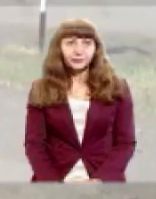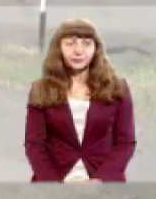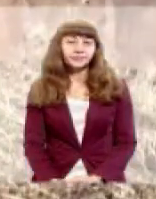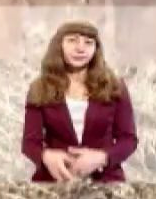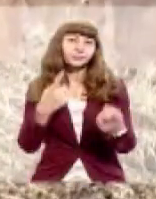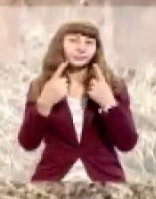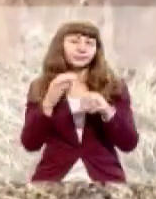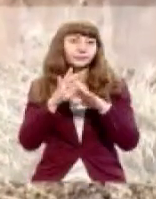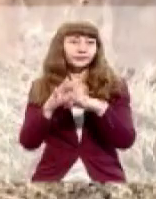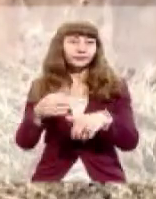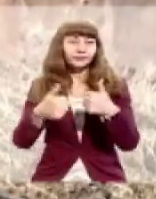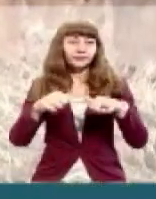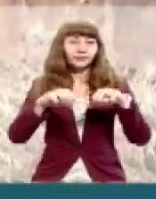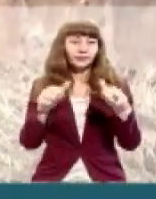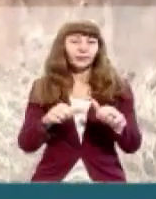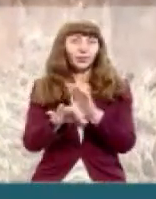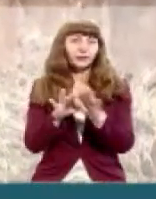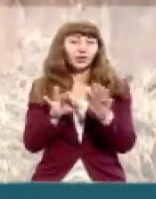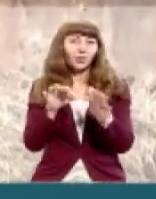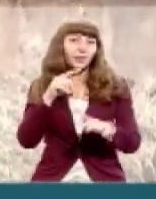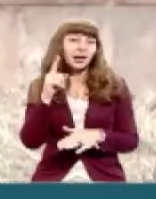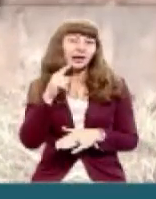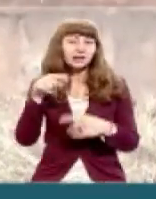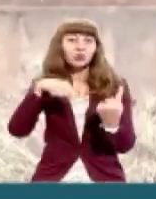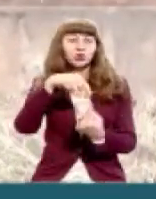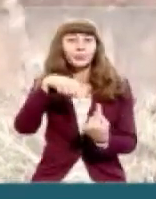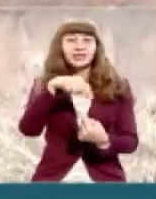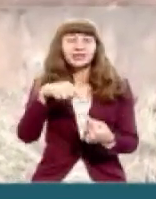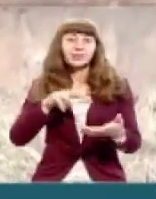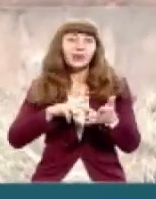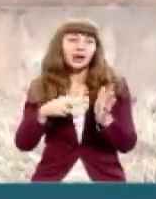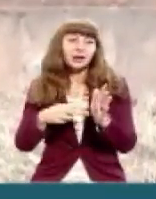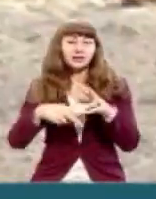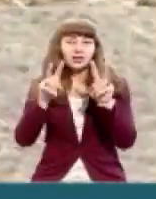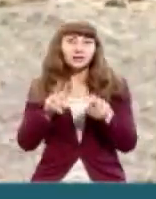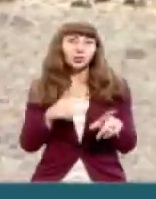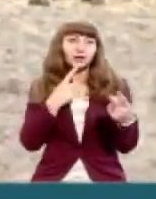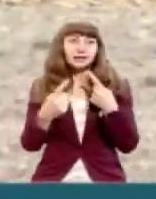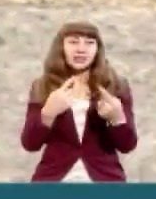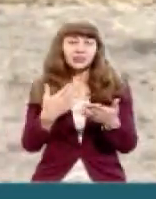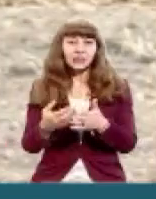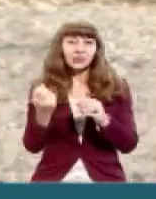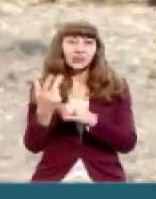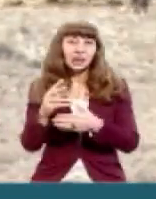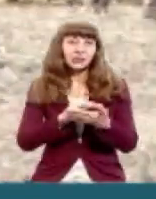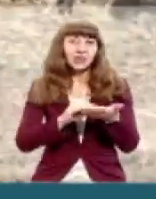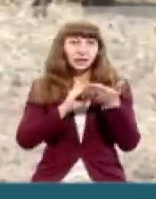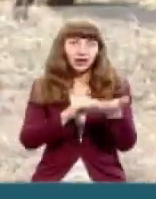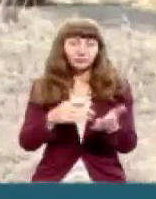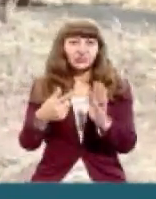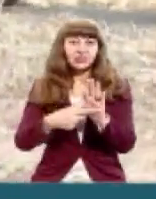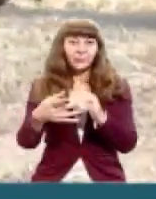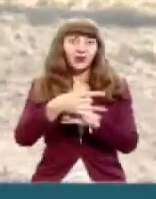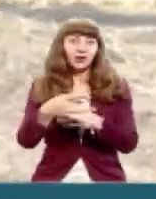Жастардың бизнес жобаларын іріктеу жөніндегі конкурстық комиссияның кезекті отырысы өтті. Отырыста 7 өңірден 13 өтінім қаралды. Жобалар арасында